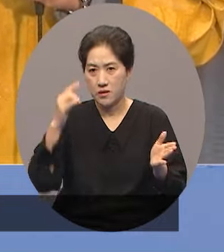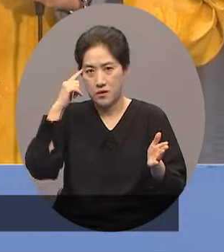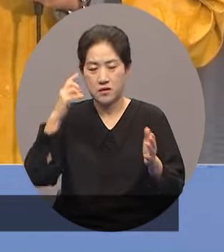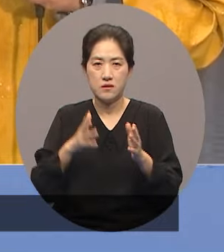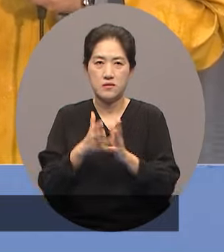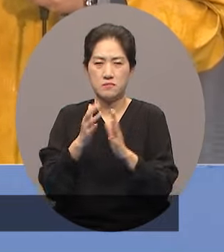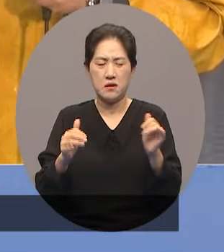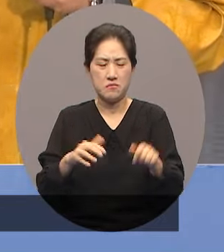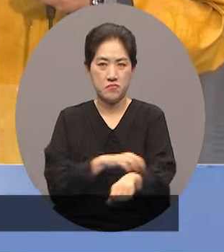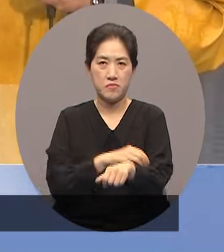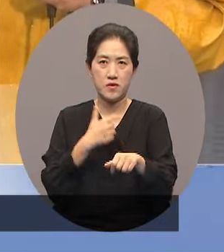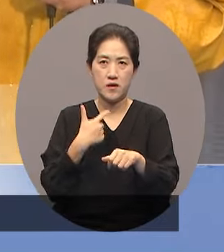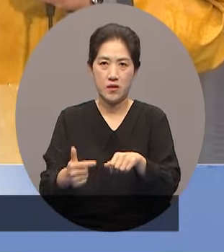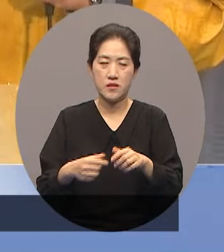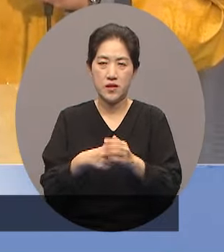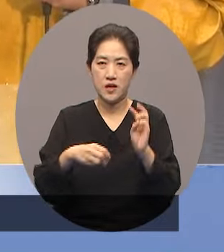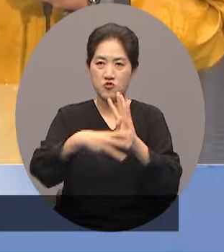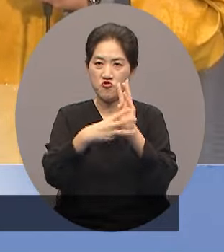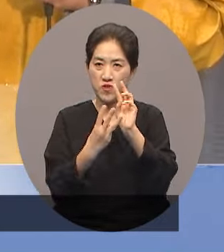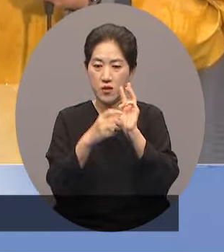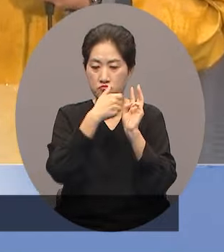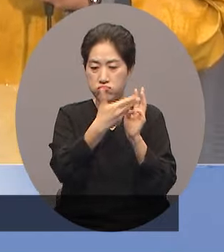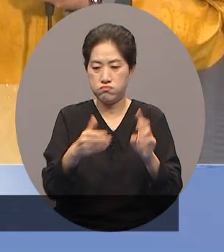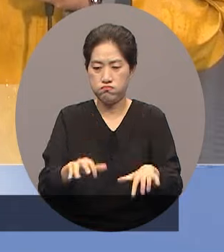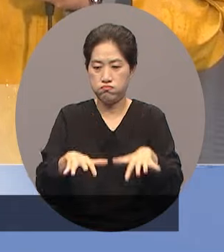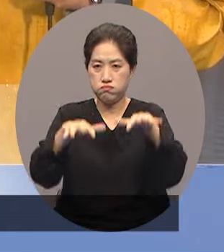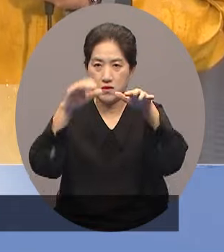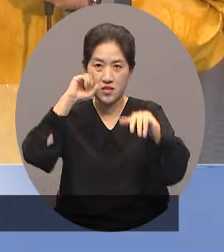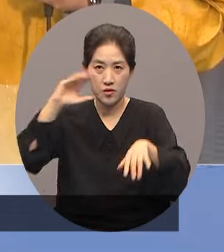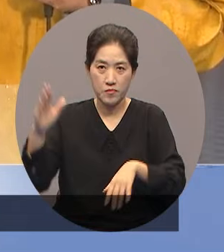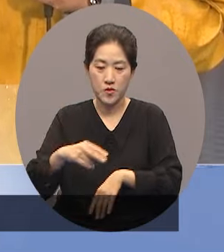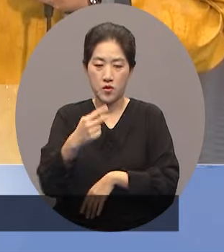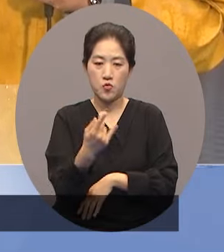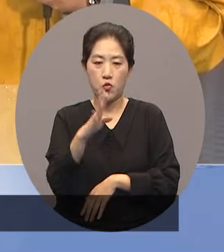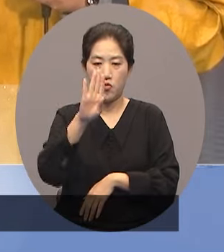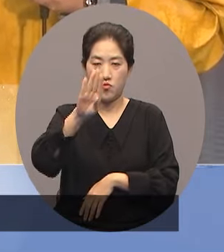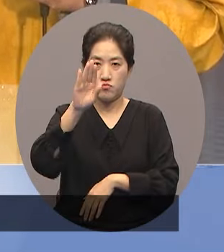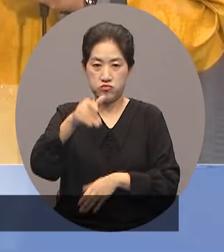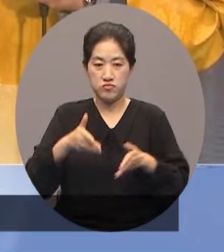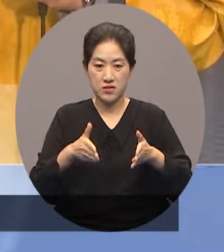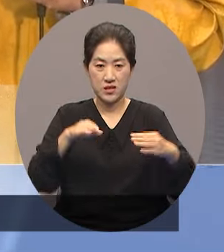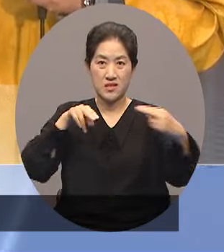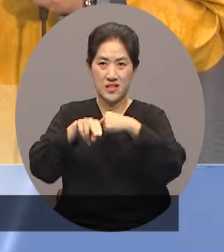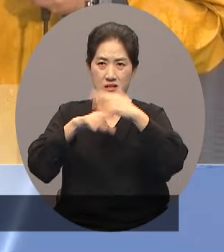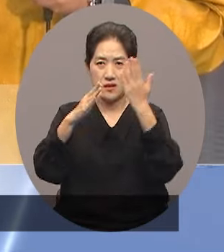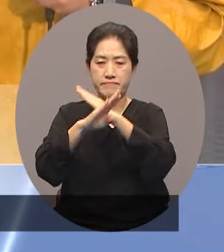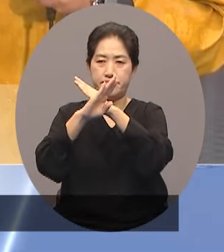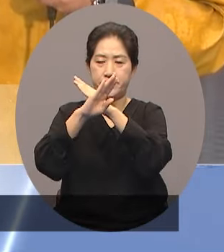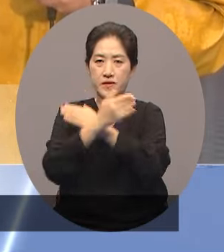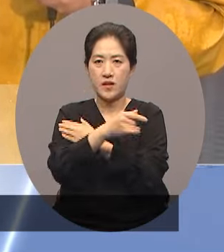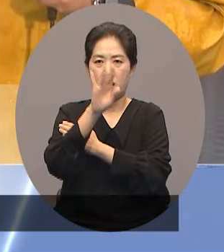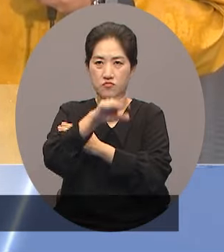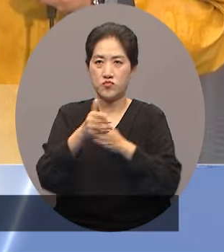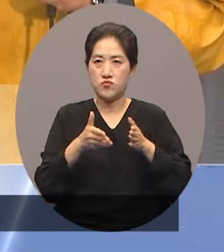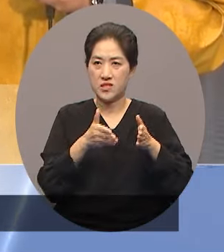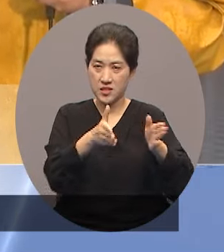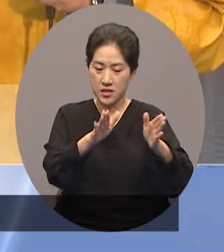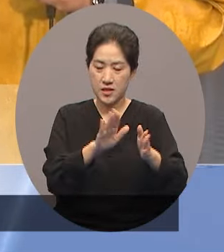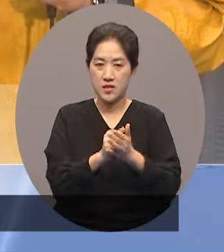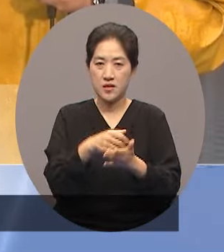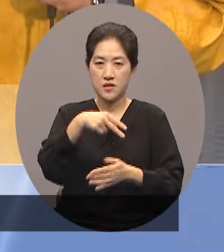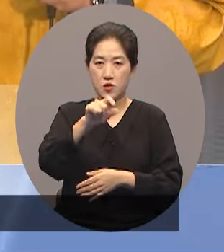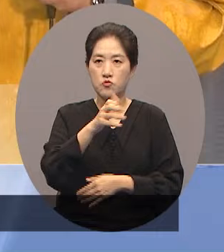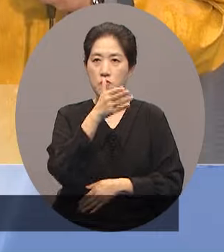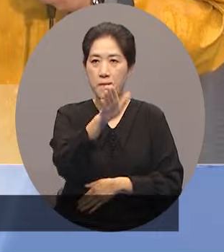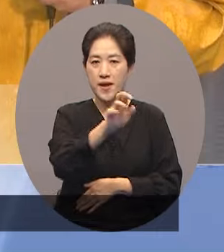겪었습니다. 중랑천이 불어나면서 새벽부터 동부간선도로 양방향 전 구간, 내부순환도로 성수방향,